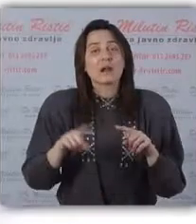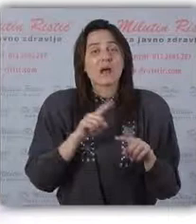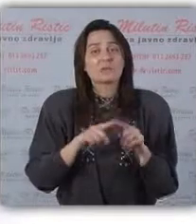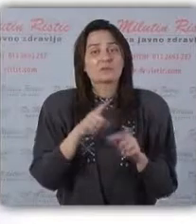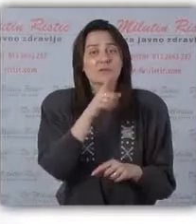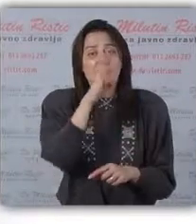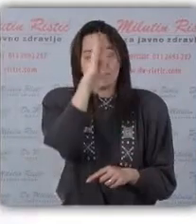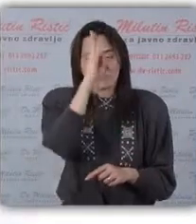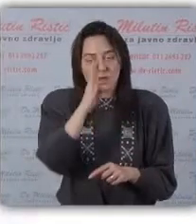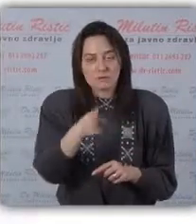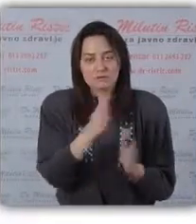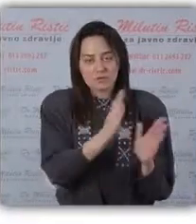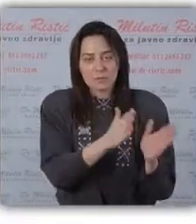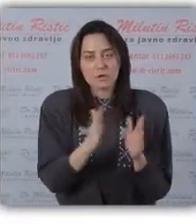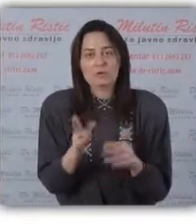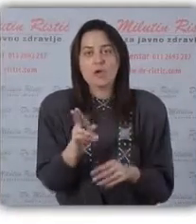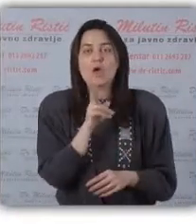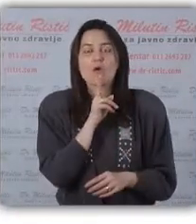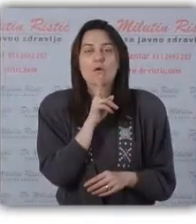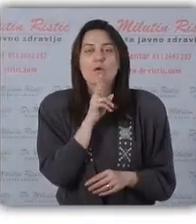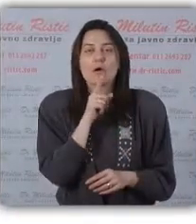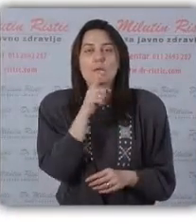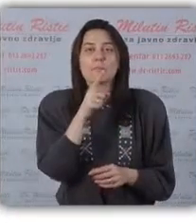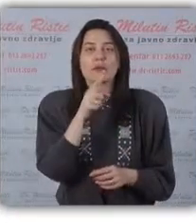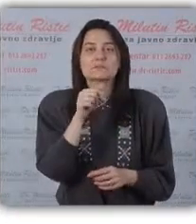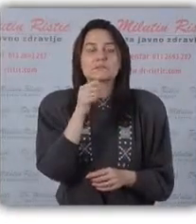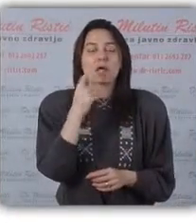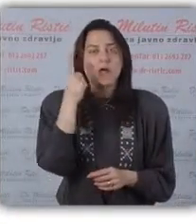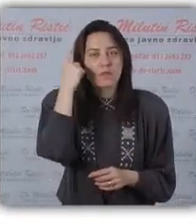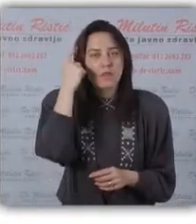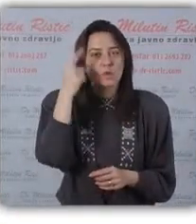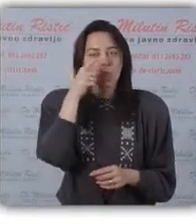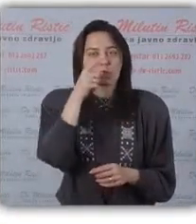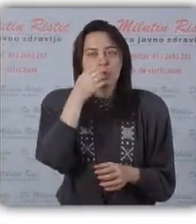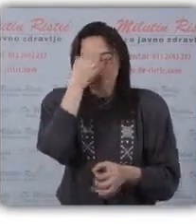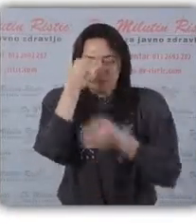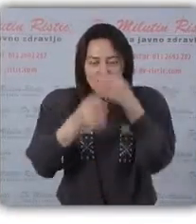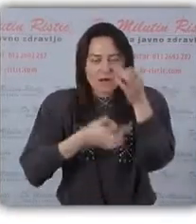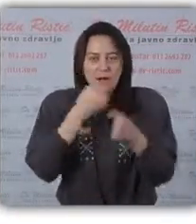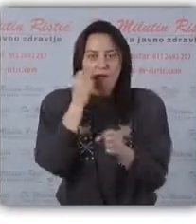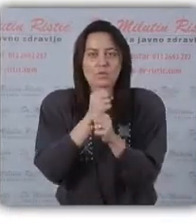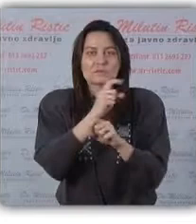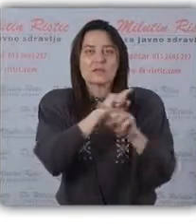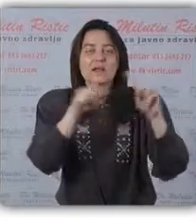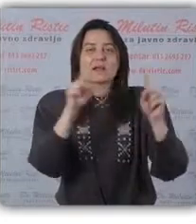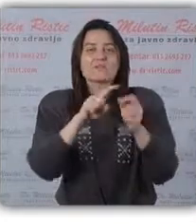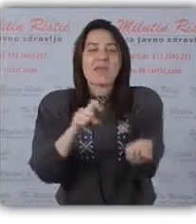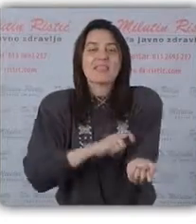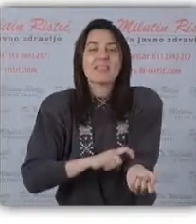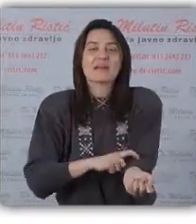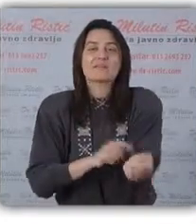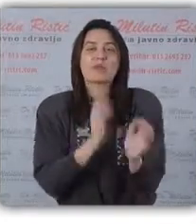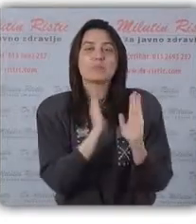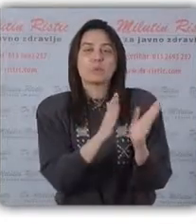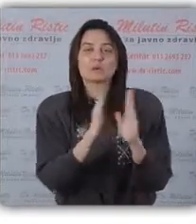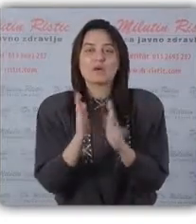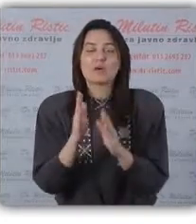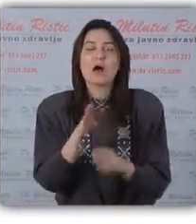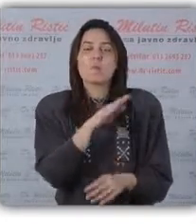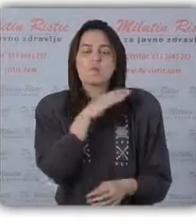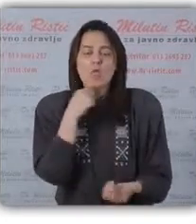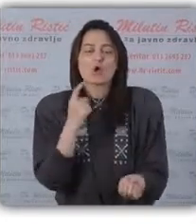Evocirani potencijali su dijagnostičke procedure kojima se u neurologiji proverava funkcija različitih nervnih